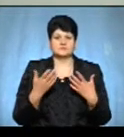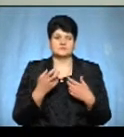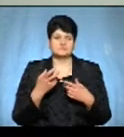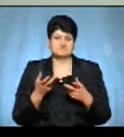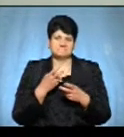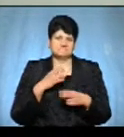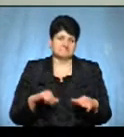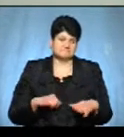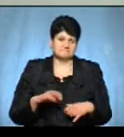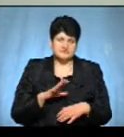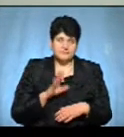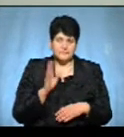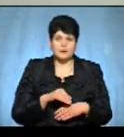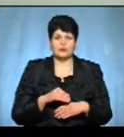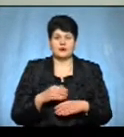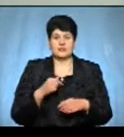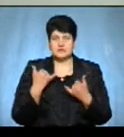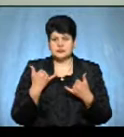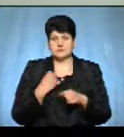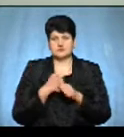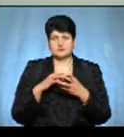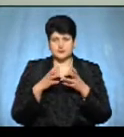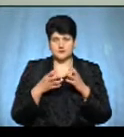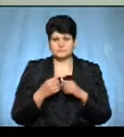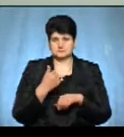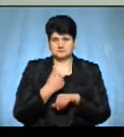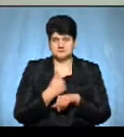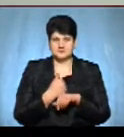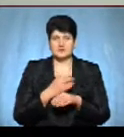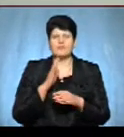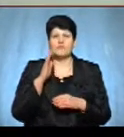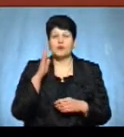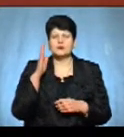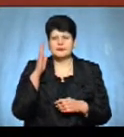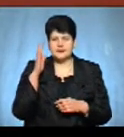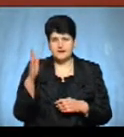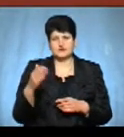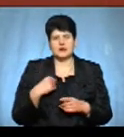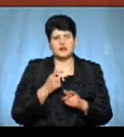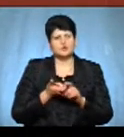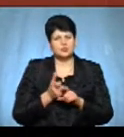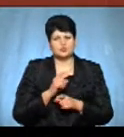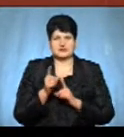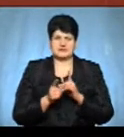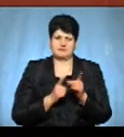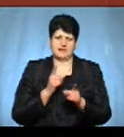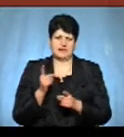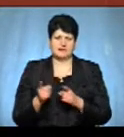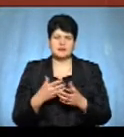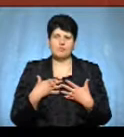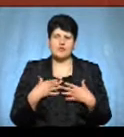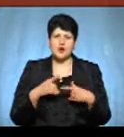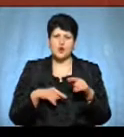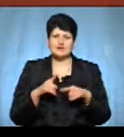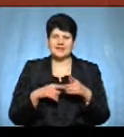і все інше, але розставив свої пріоритети і вже в подальшому, скажімо так, я суттєво змінився. Моя родина